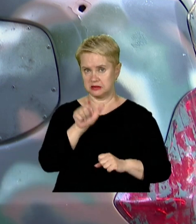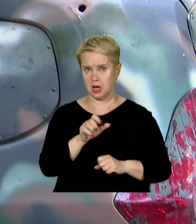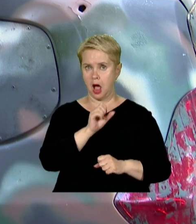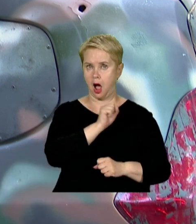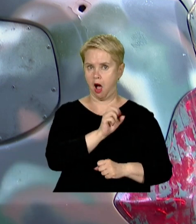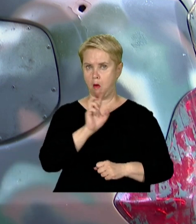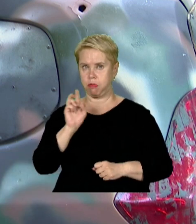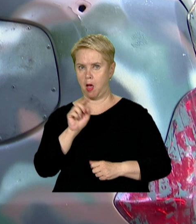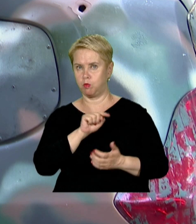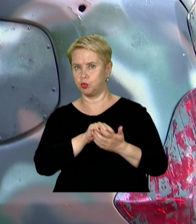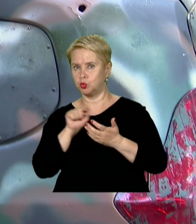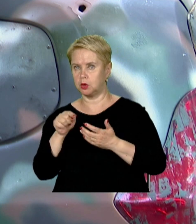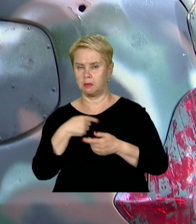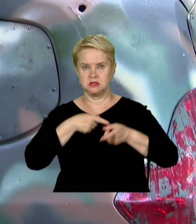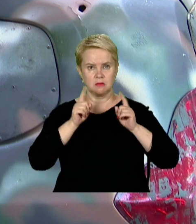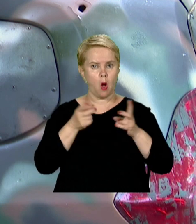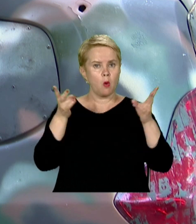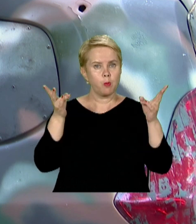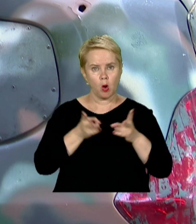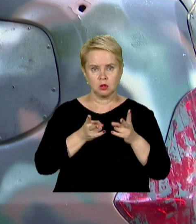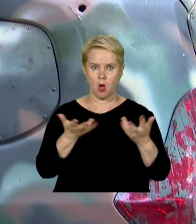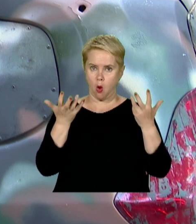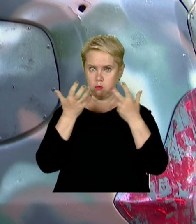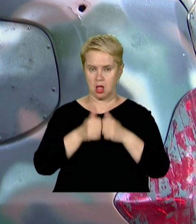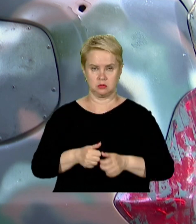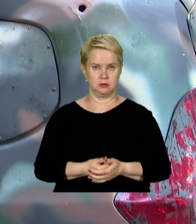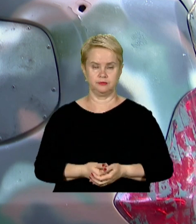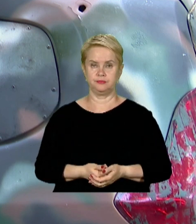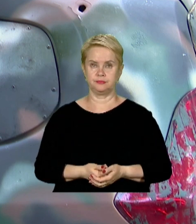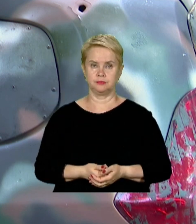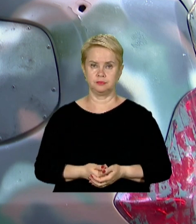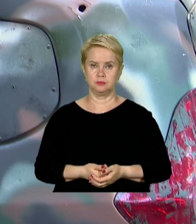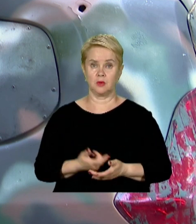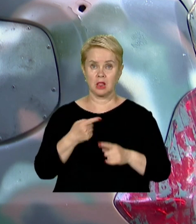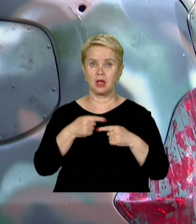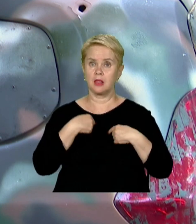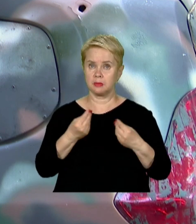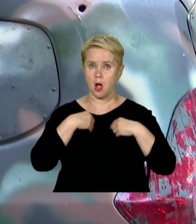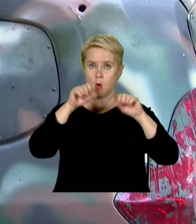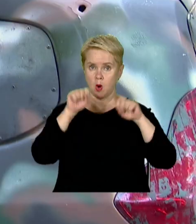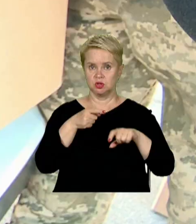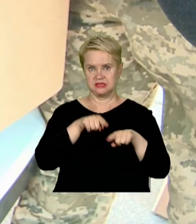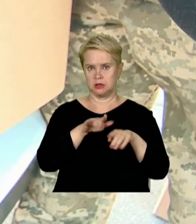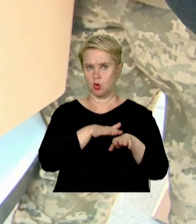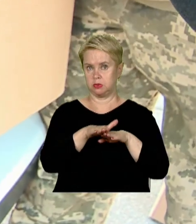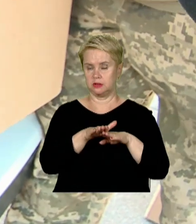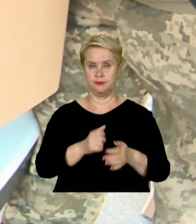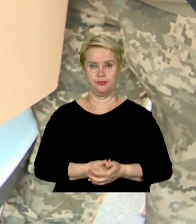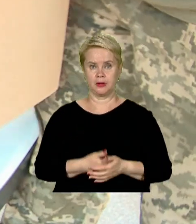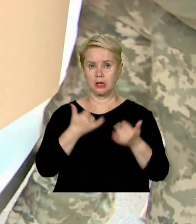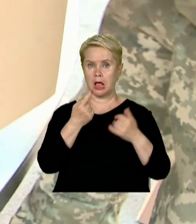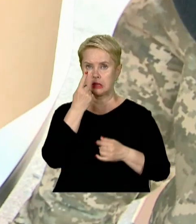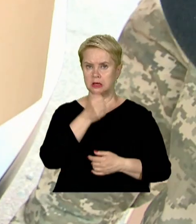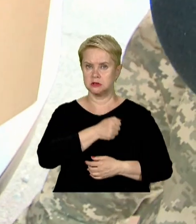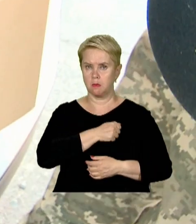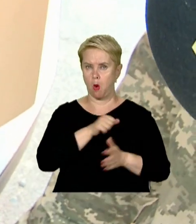Б. Тому ми справді потребуємо обладнання, яке нам дасть можливість це зробити. А для однієї